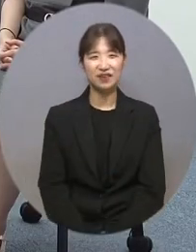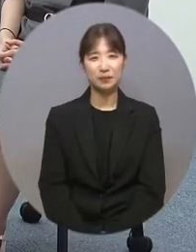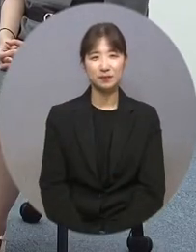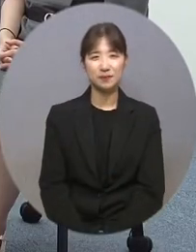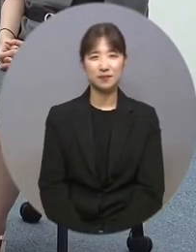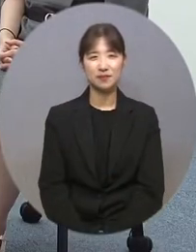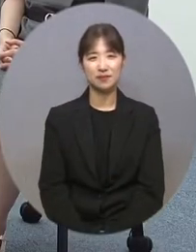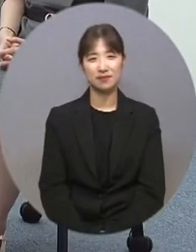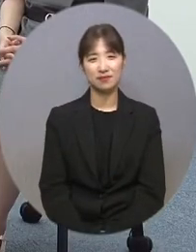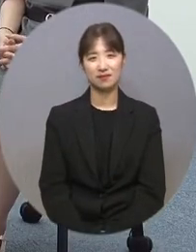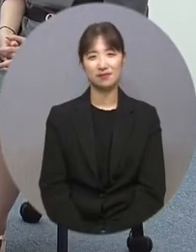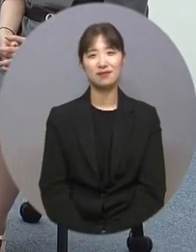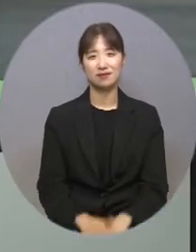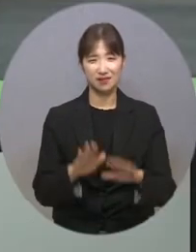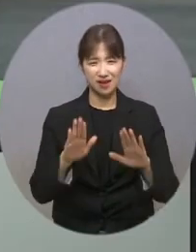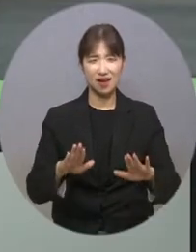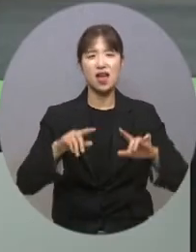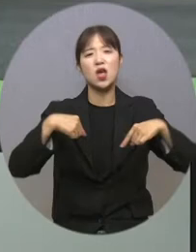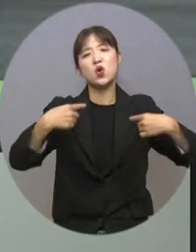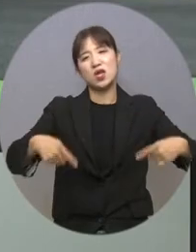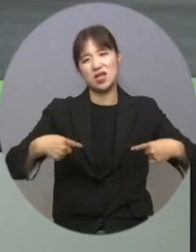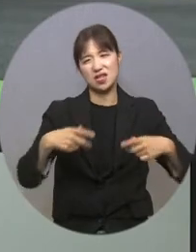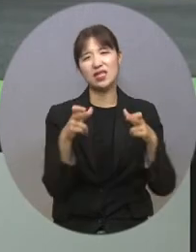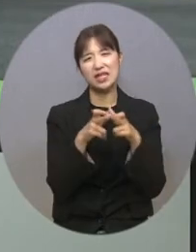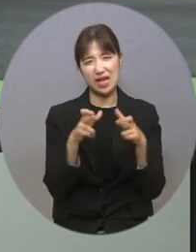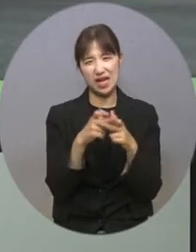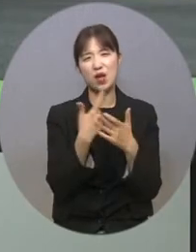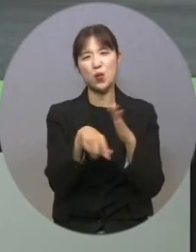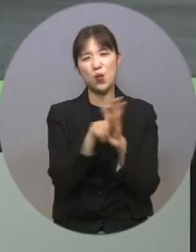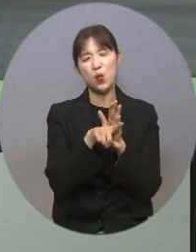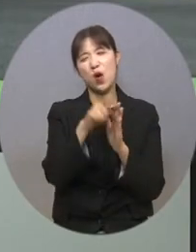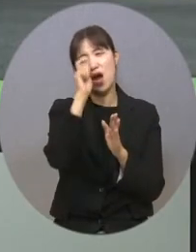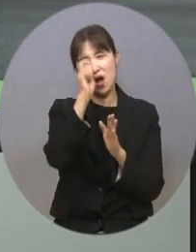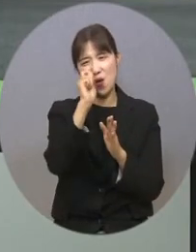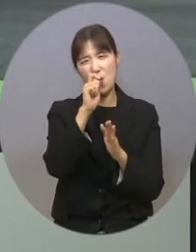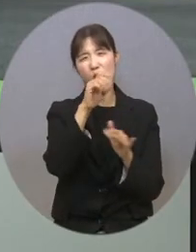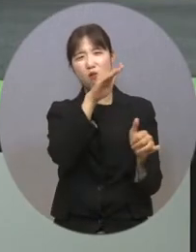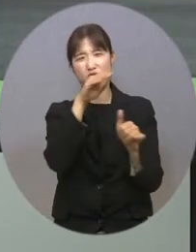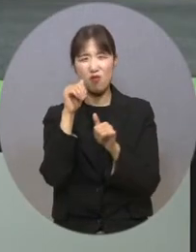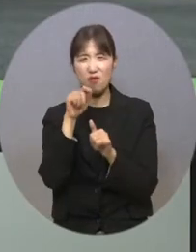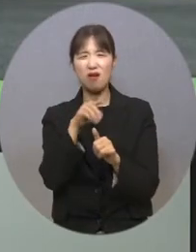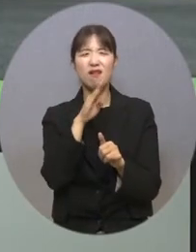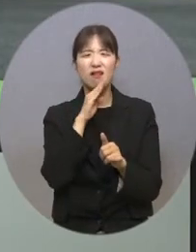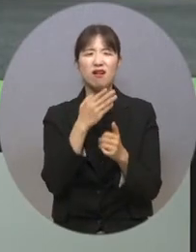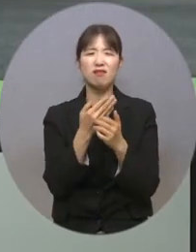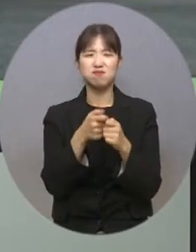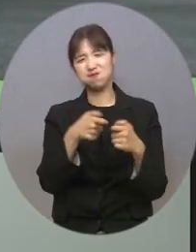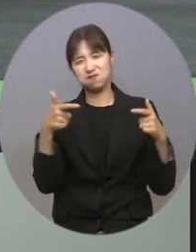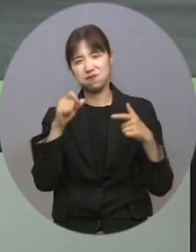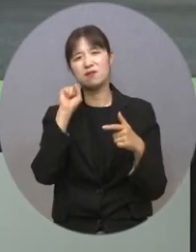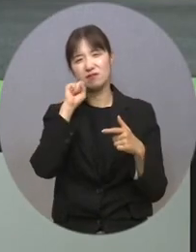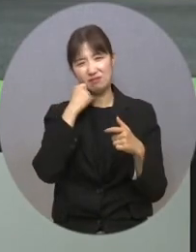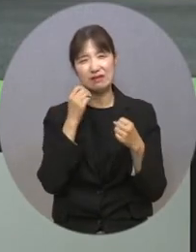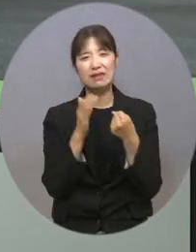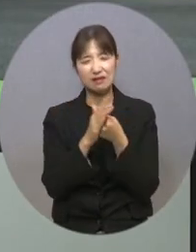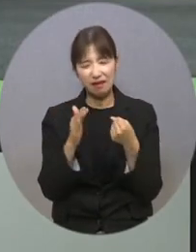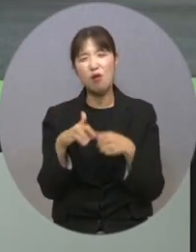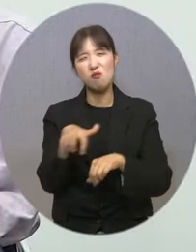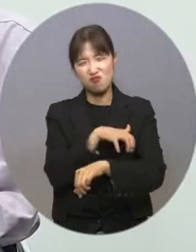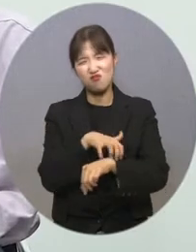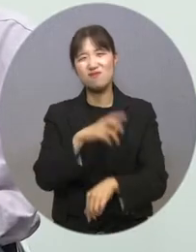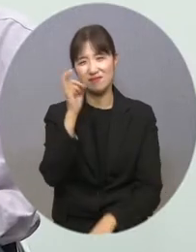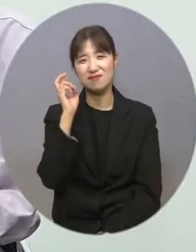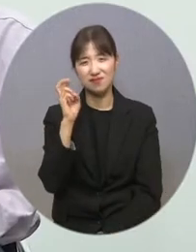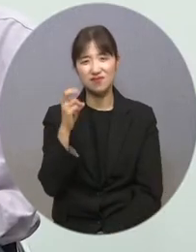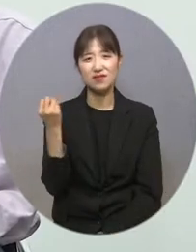흥 결단 지금 슬 지워 장애인을 위해 야자 이꼴 태시 보급율이 나 여러가지가 좀 어렵기 때문에 또 그렇게 볼 수도 있을